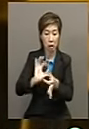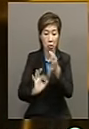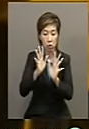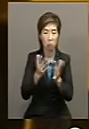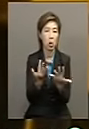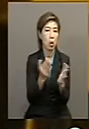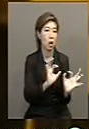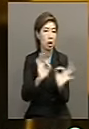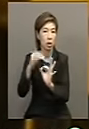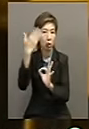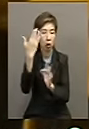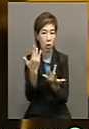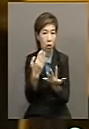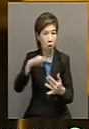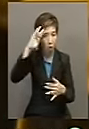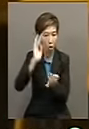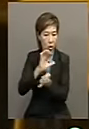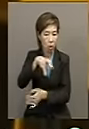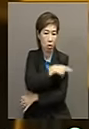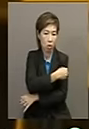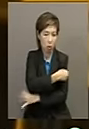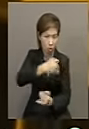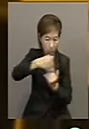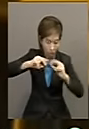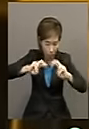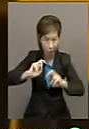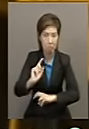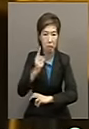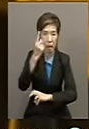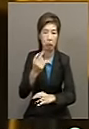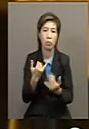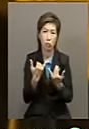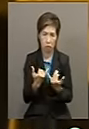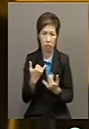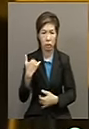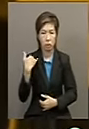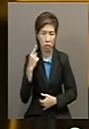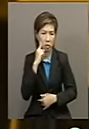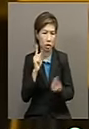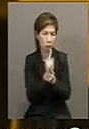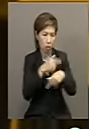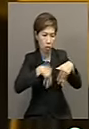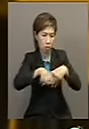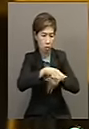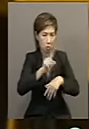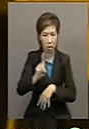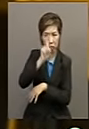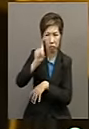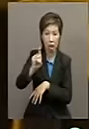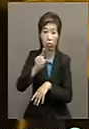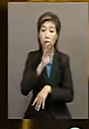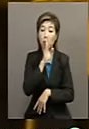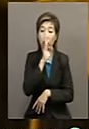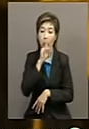อดูผลการพิสูจน์จากสถาบันนิติเวชวิทยาอีกครั้งหนึ่งนะครับเพราะว่าตอนนี้มีกระแสสังคมตั้งคำถามว่าเอ๊ะถ้